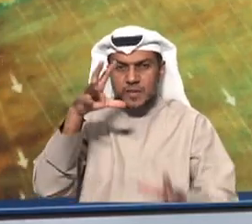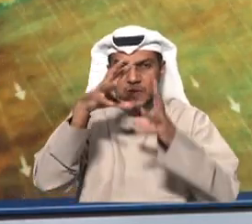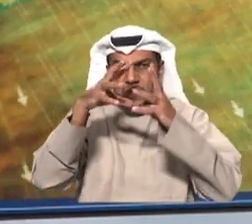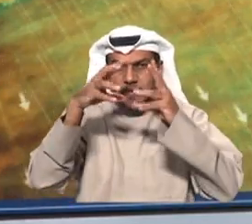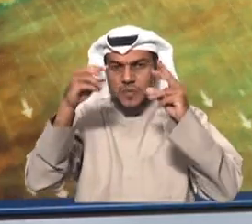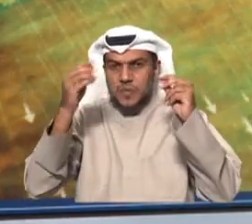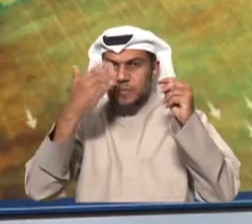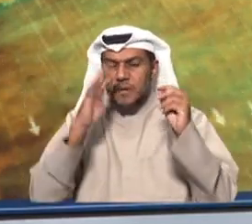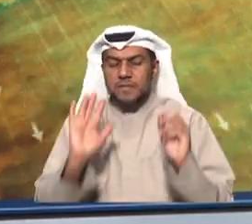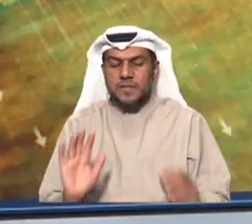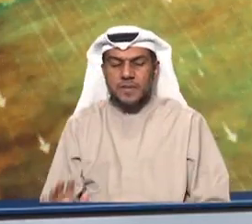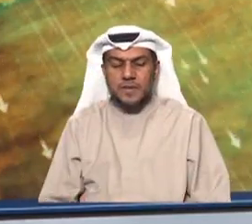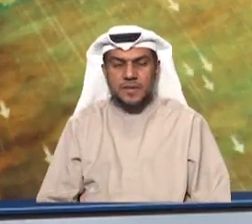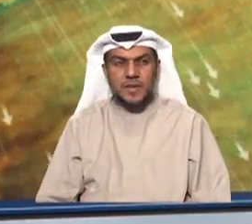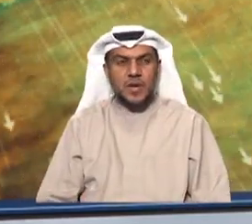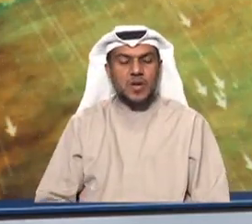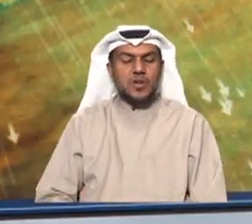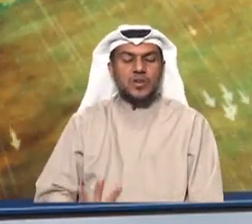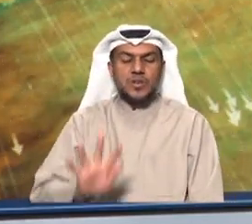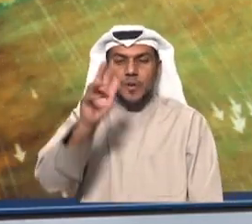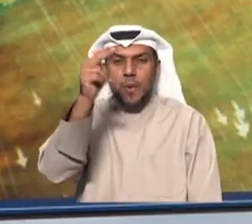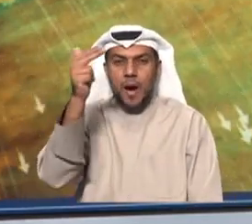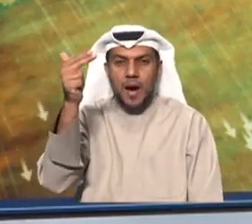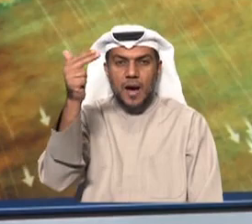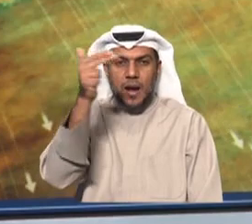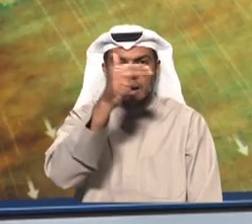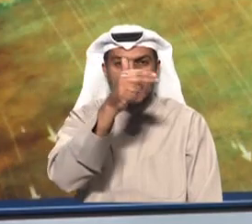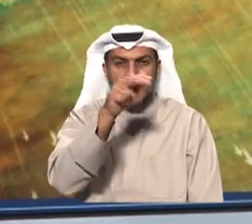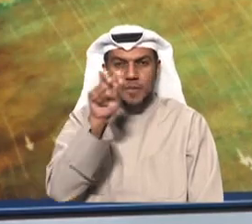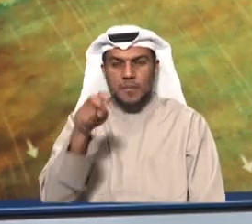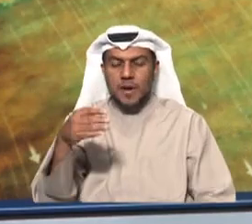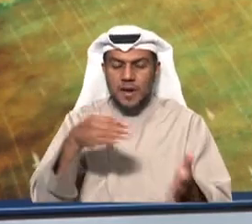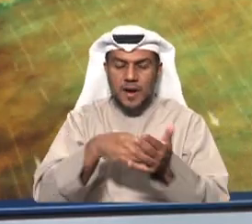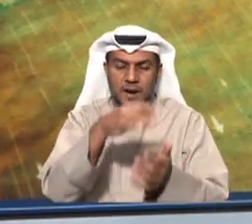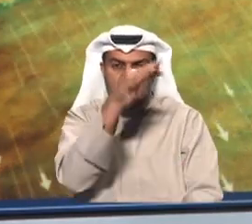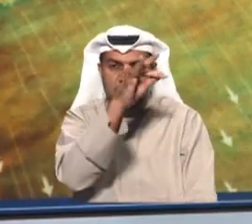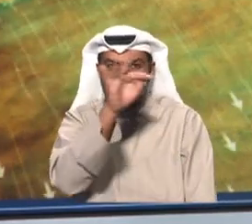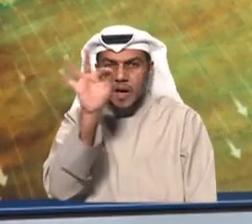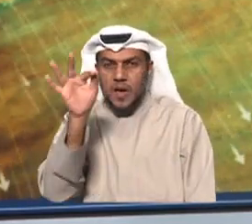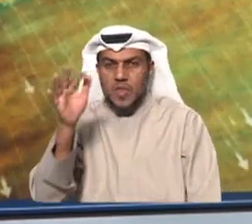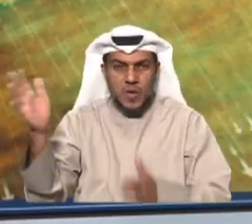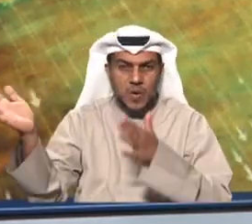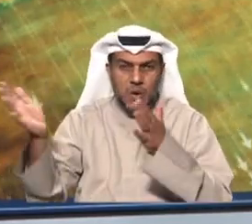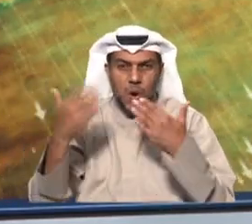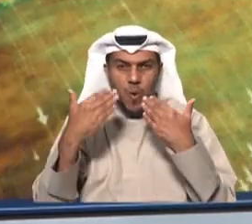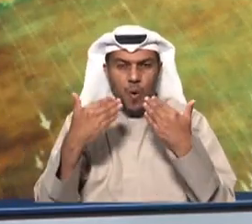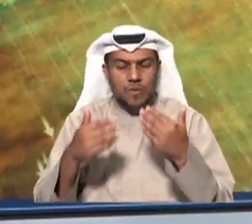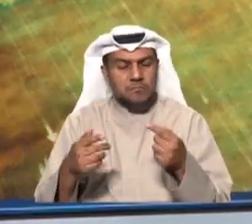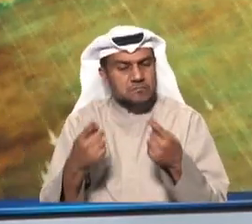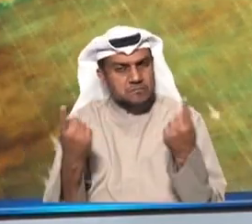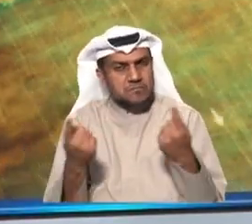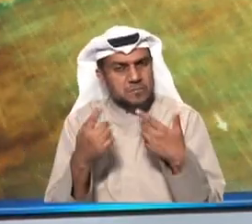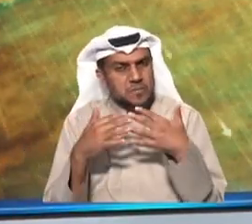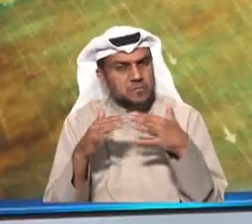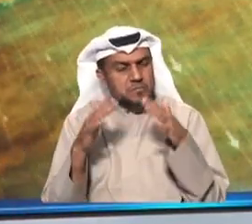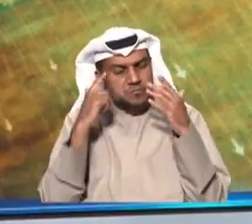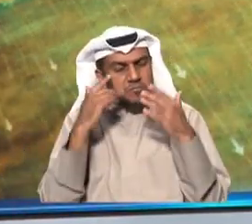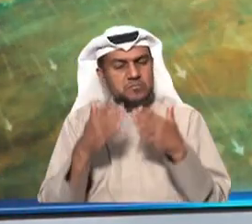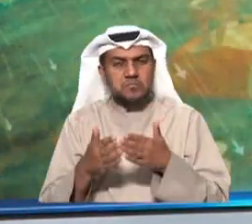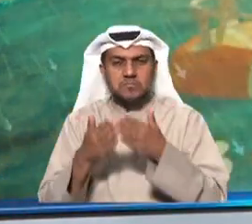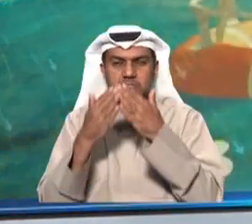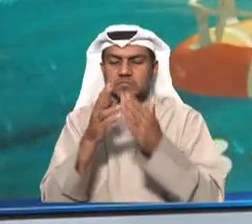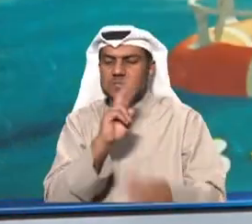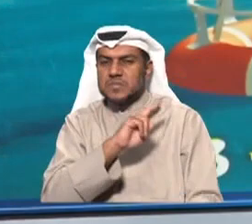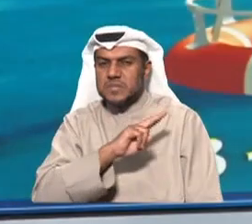الشمالي الغربي مستمر معنا 8 إلى 30 كيلومتر في الساعة. أجواء لطيفة ومناسبة جدا لممارسة جميع الأنشطة